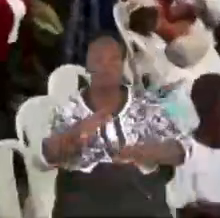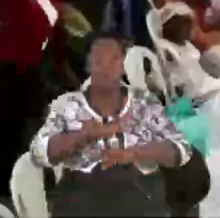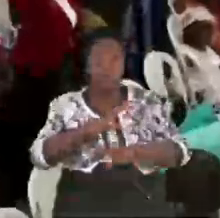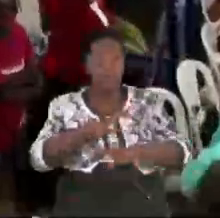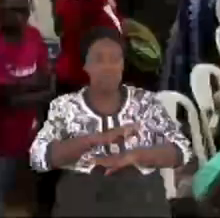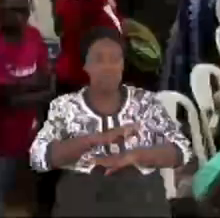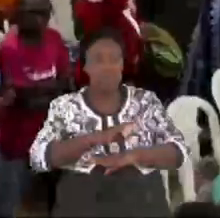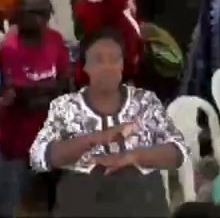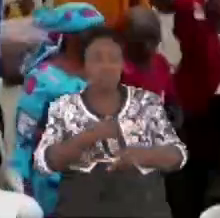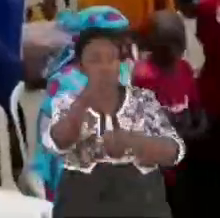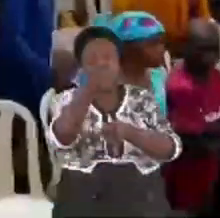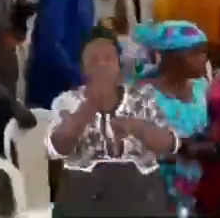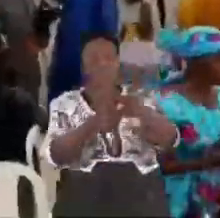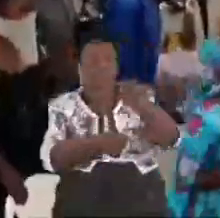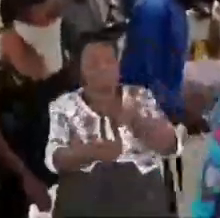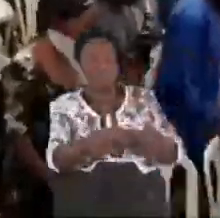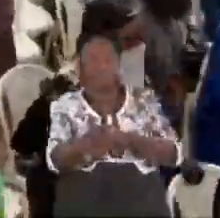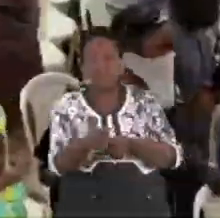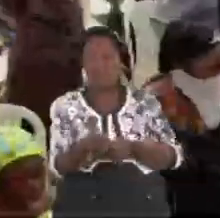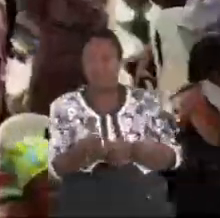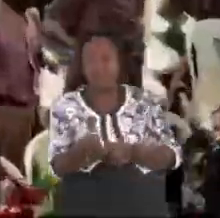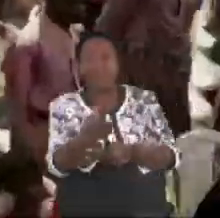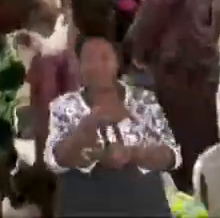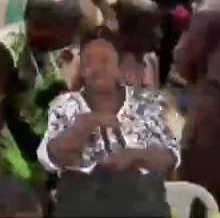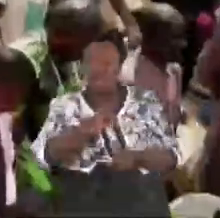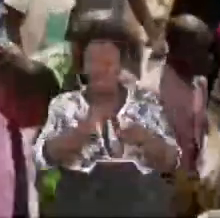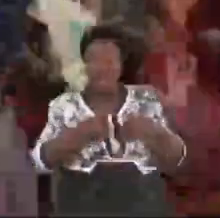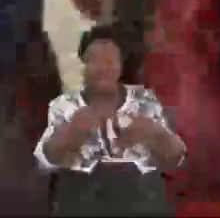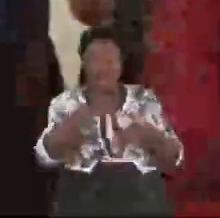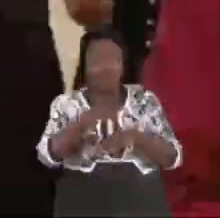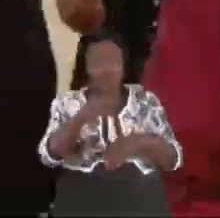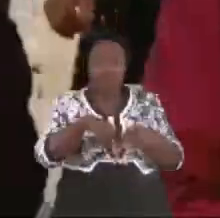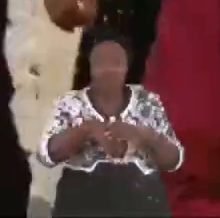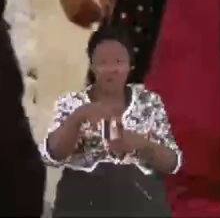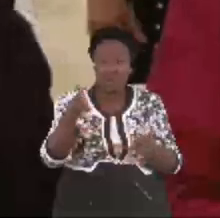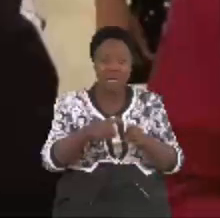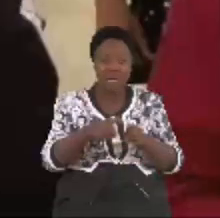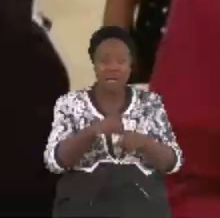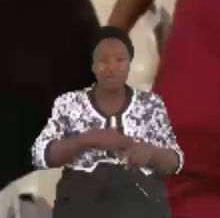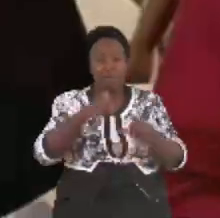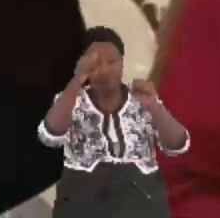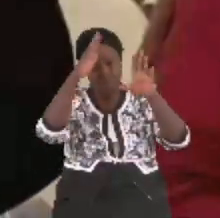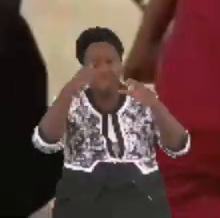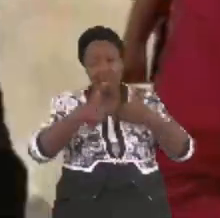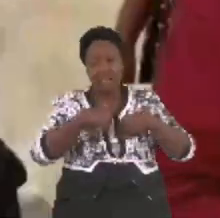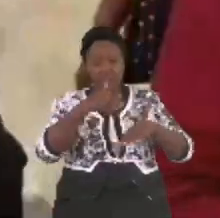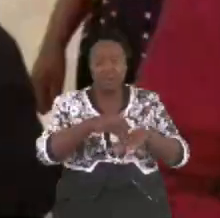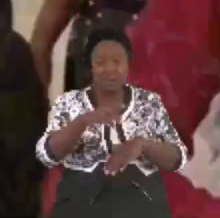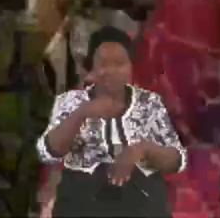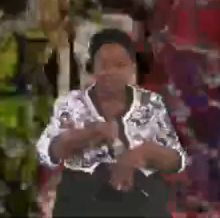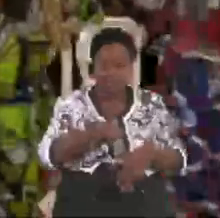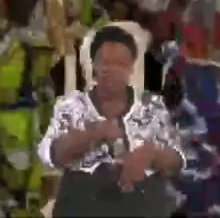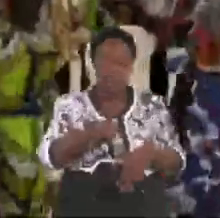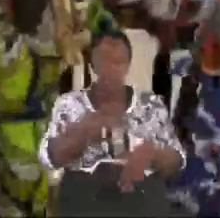Le substitut satisfaisant. Et je vous envoie comme mon Père m'a envoyé, je